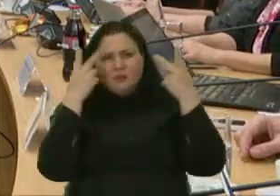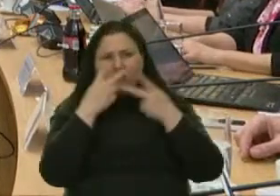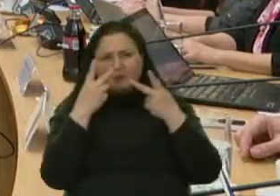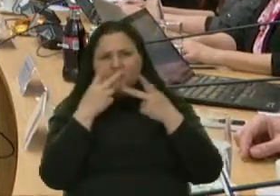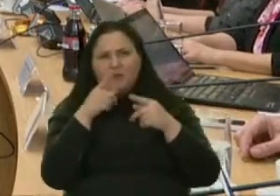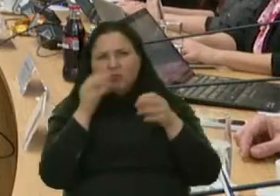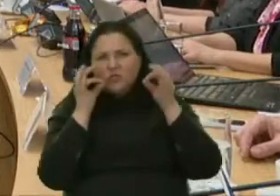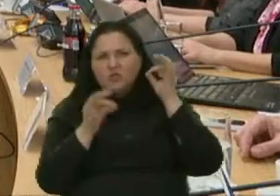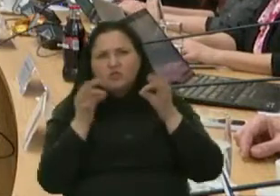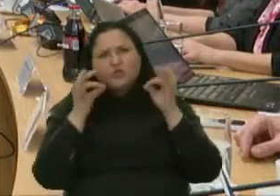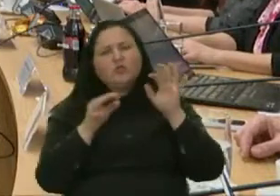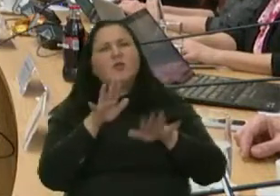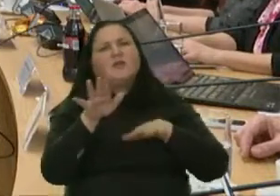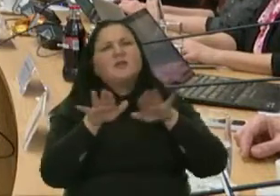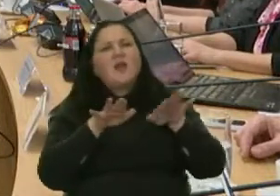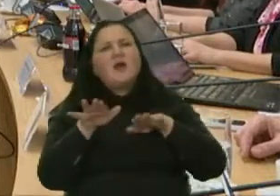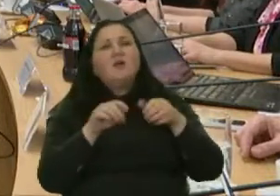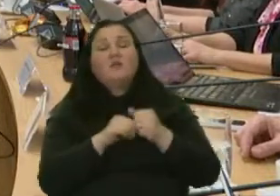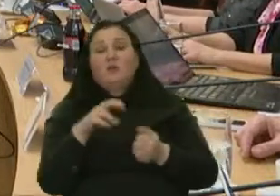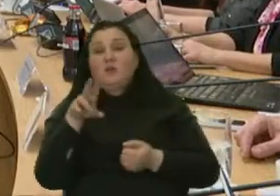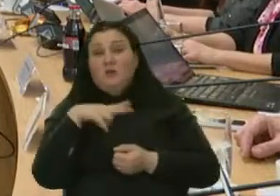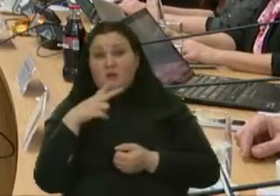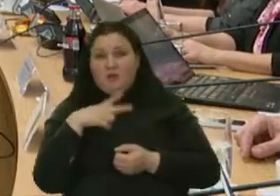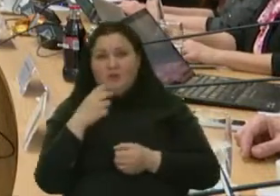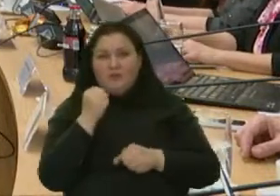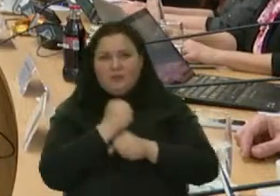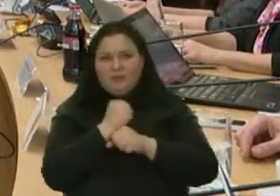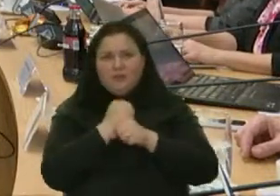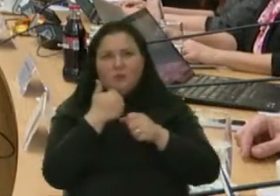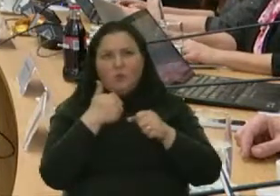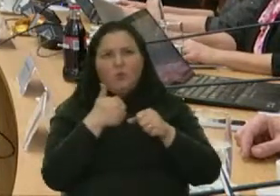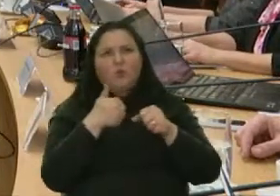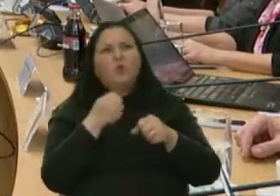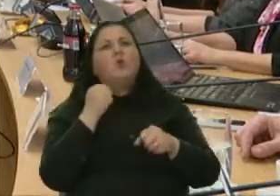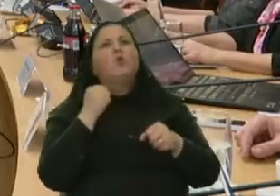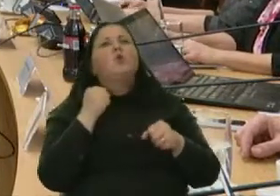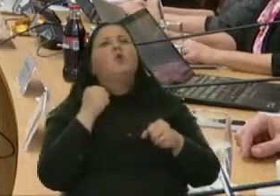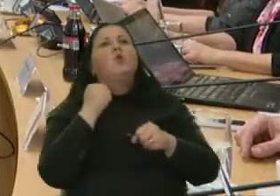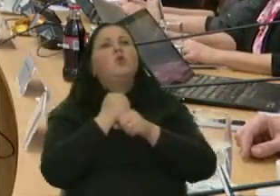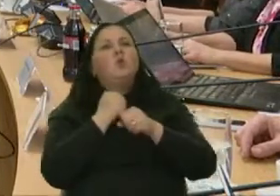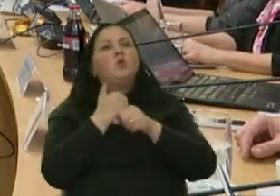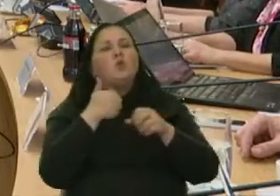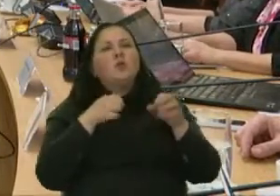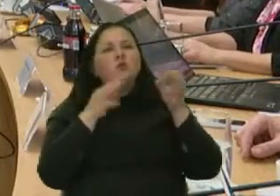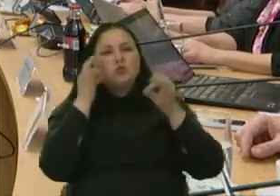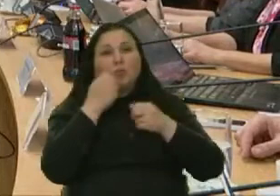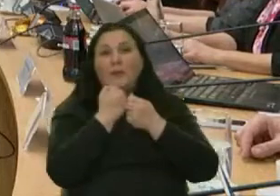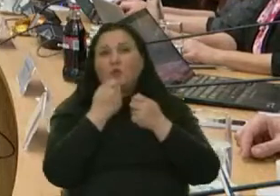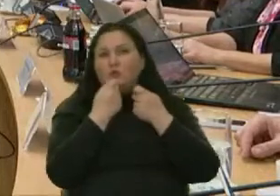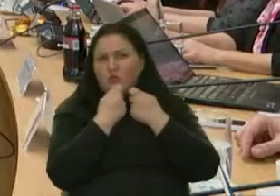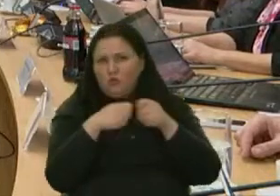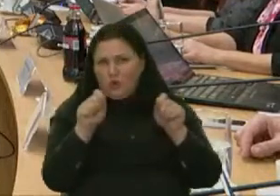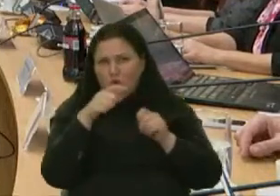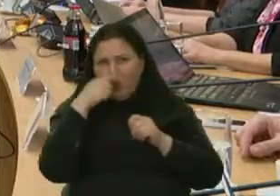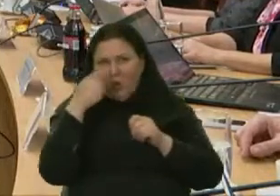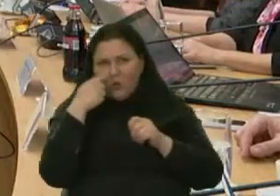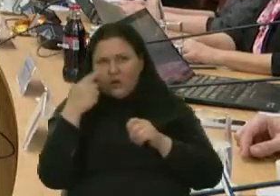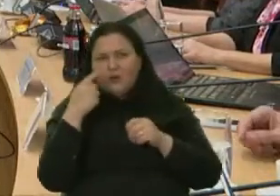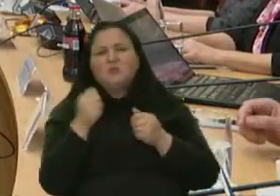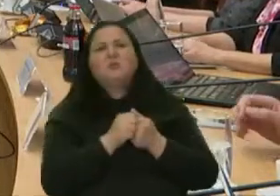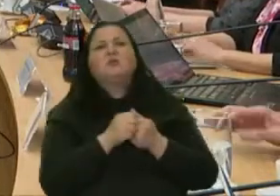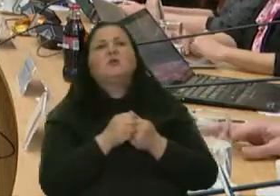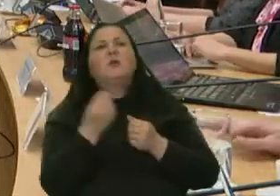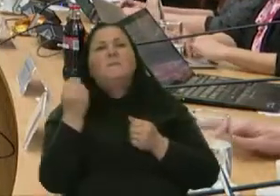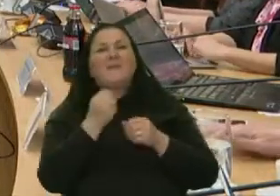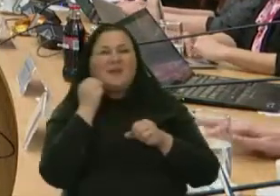acest studiu de trafic că există în lucru un studiu de optimizare rute pentru tot orașul ca să